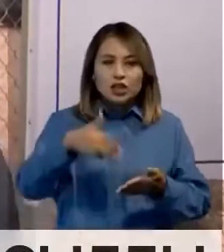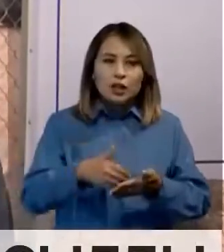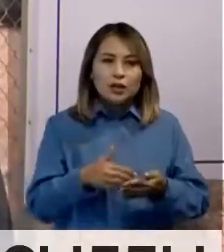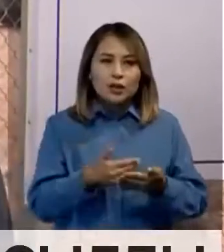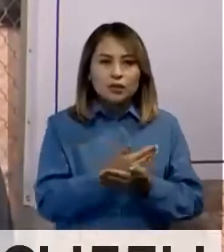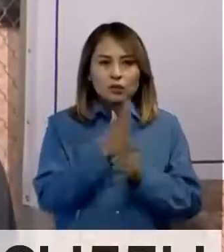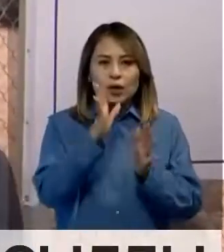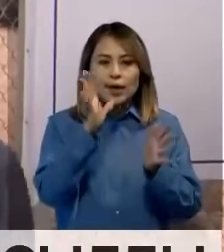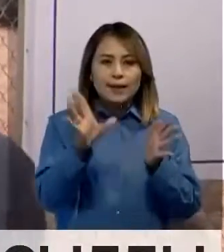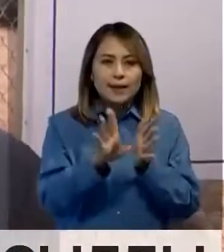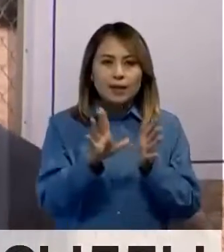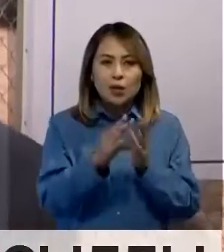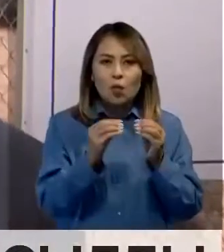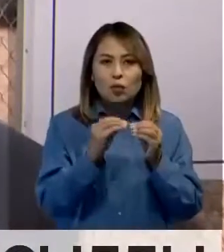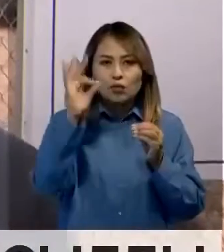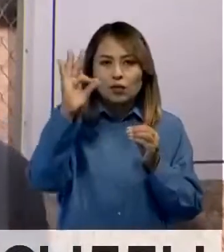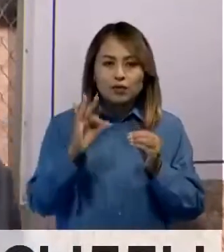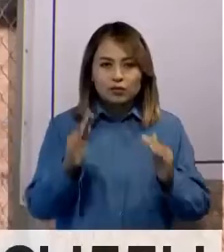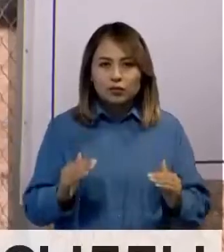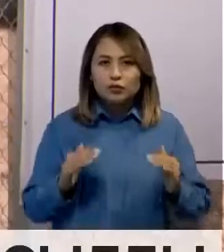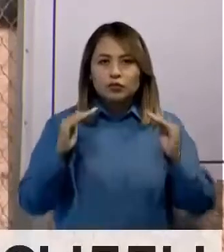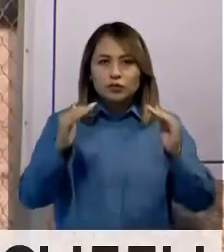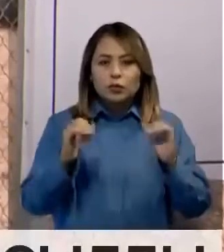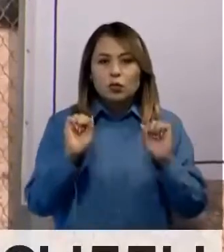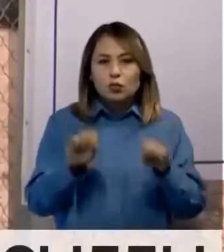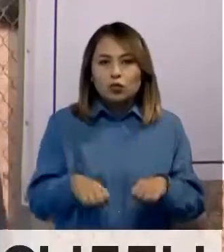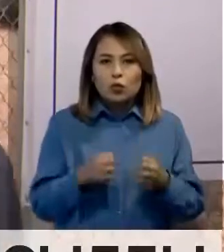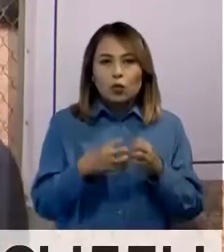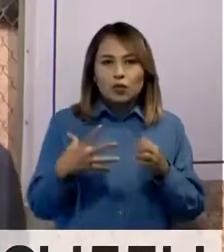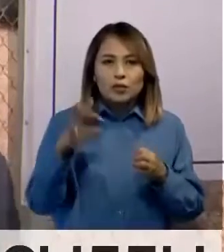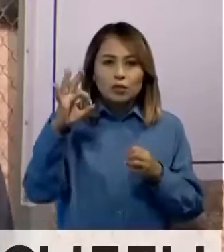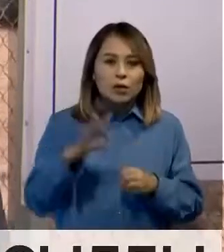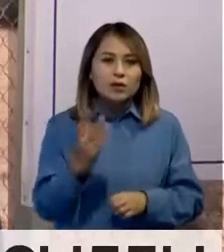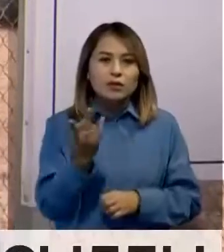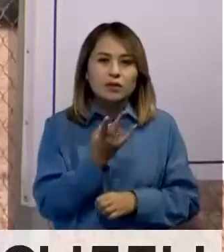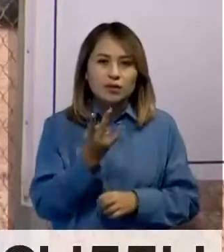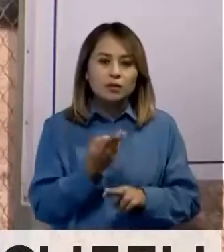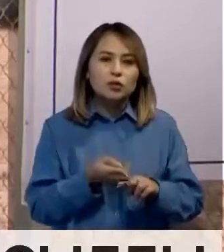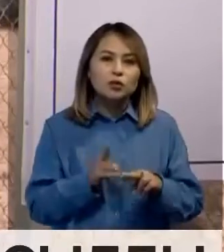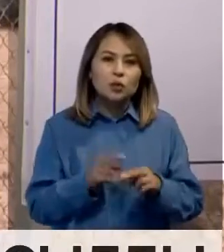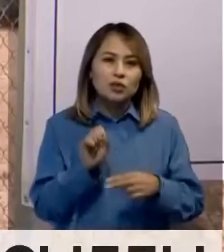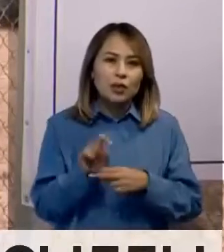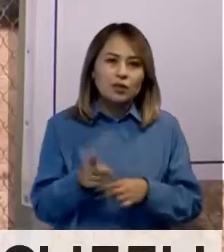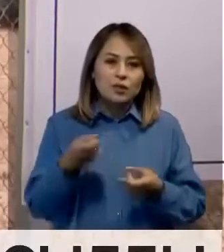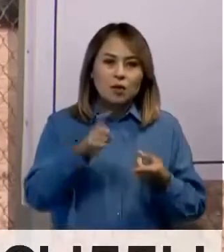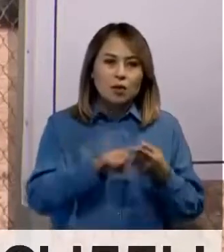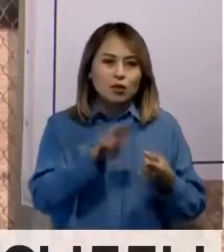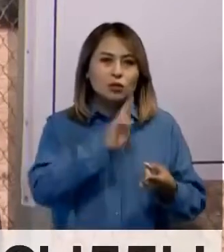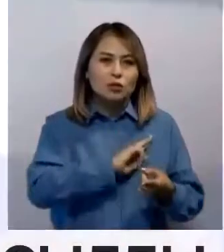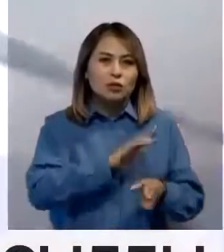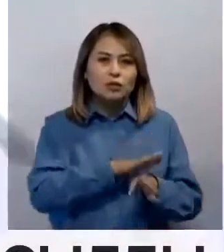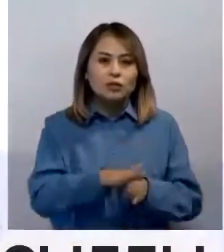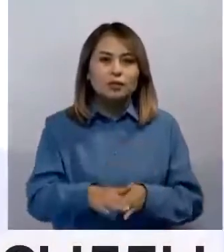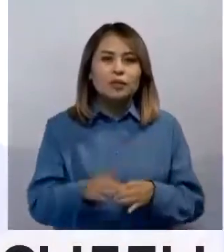жаңартылатын энергия көрсеткіші 10%-ке жететін. Мүмкіндік болса оны 15%-ке көтеру қажеттігін айтты. Біз осы тапсырма бойынша жұмыс істеп